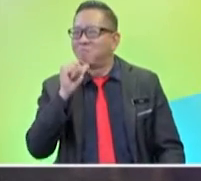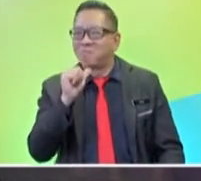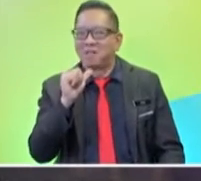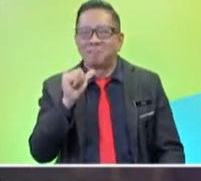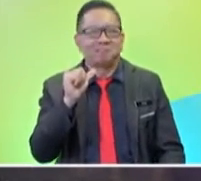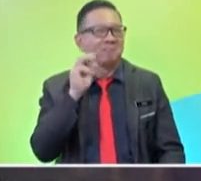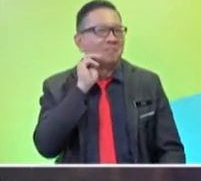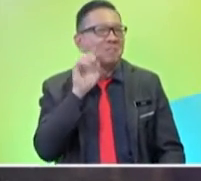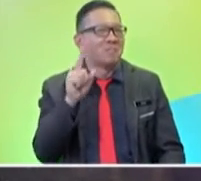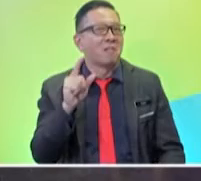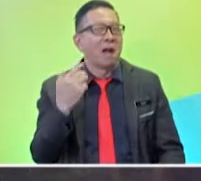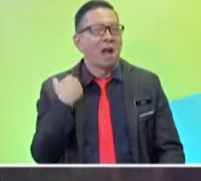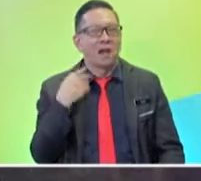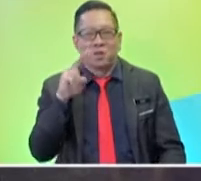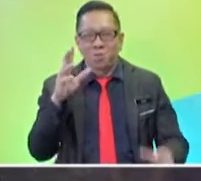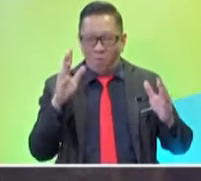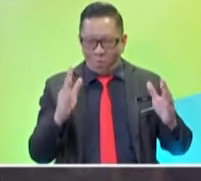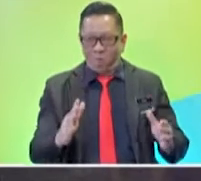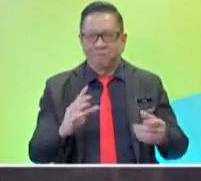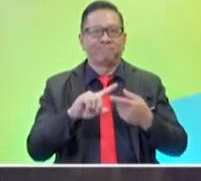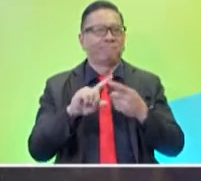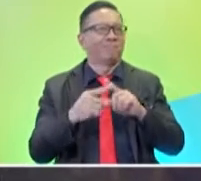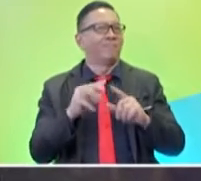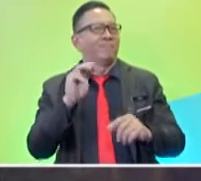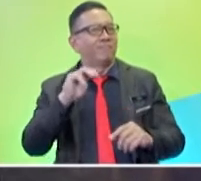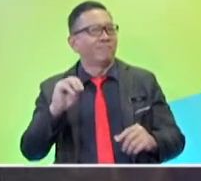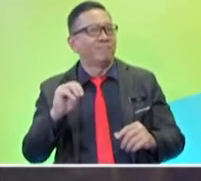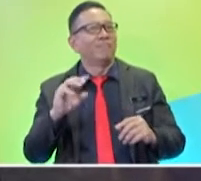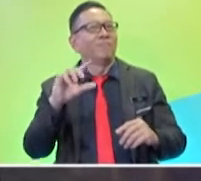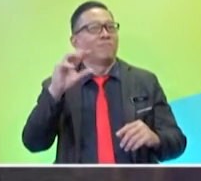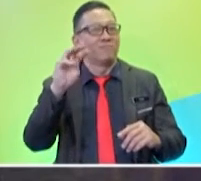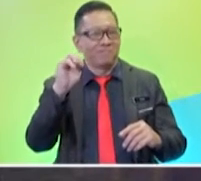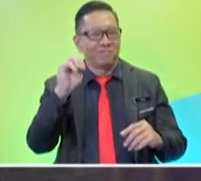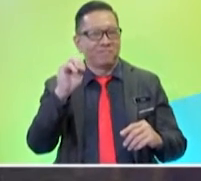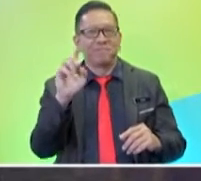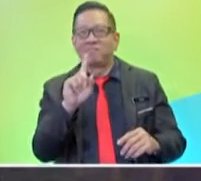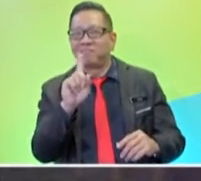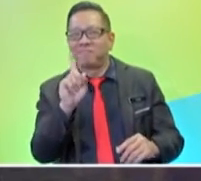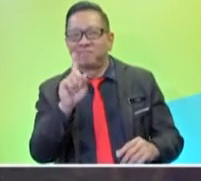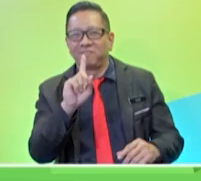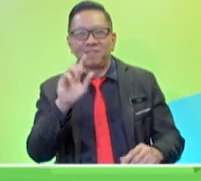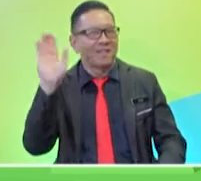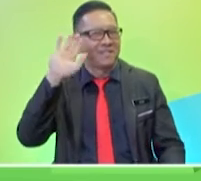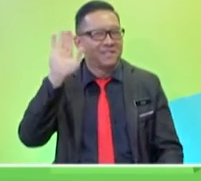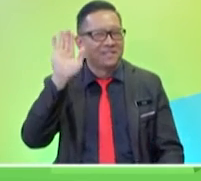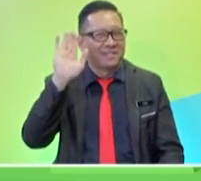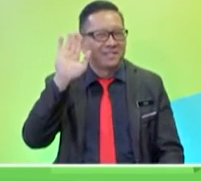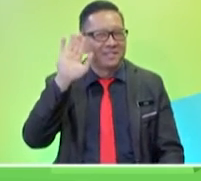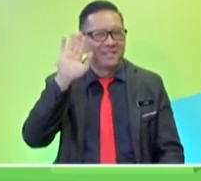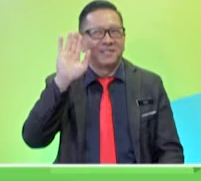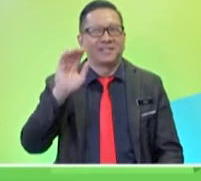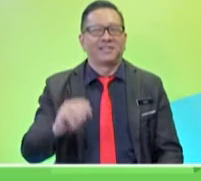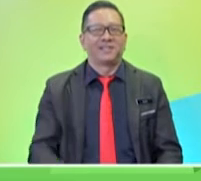Cikgu. Betul. Ada dua orang kawan baru Mira di dalam talian. Ya. Di manakah mereka? Hai.